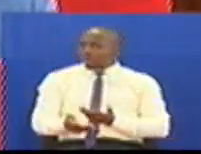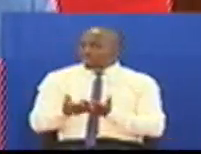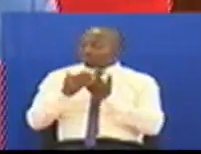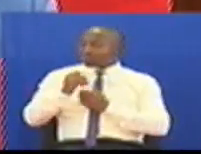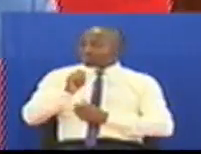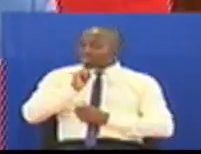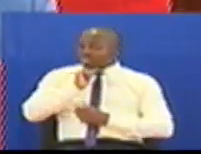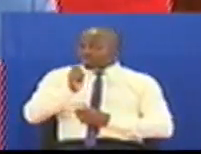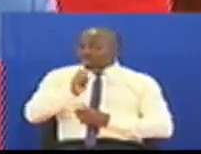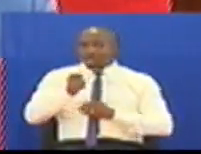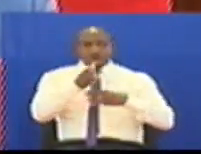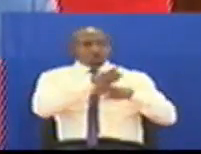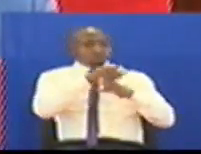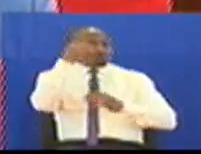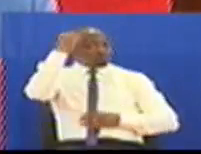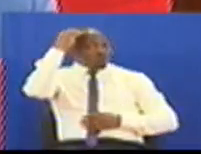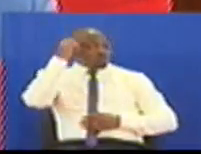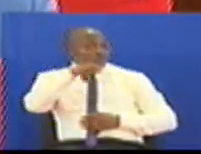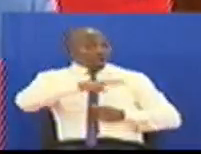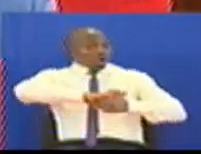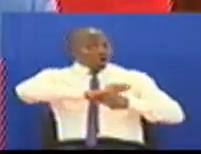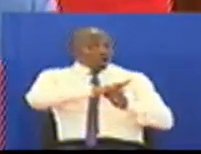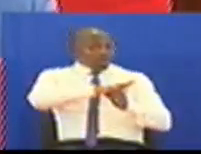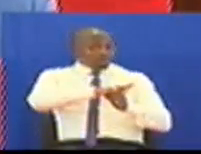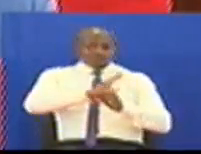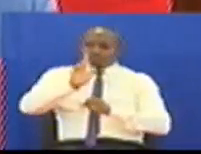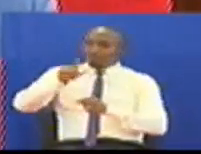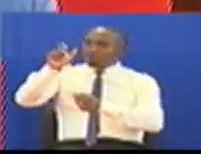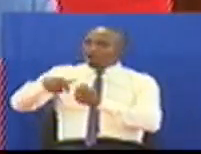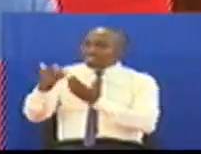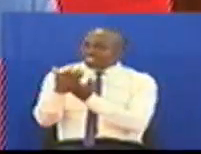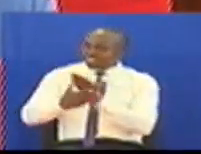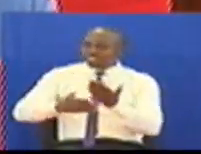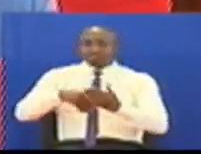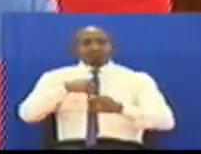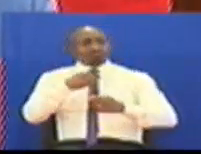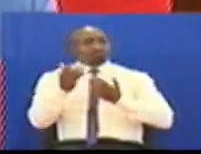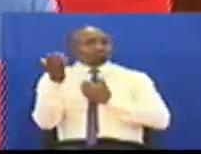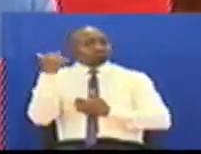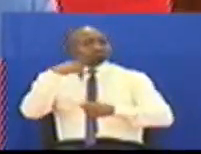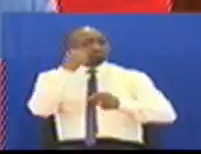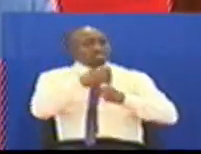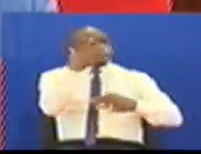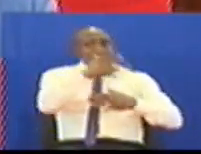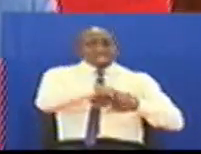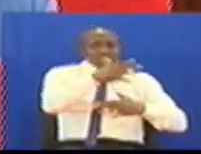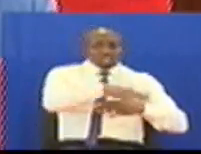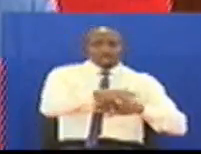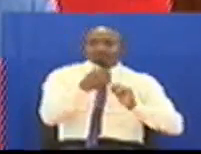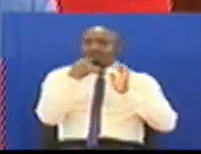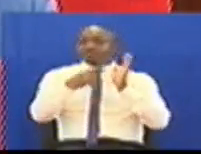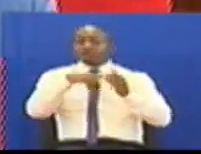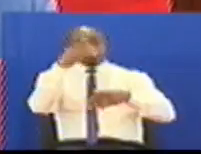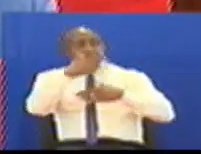wa corona, kuna wananchi wetu wengi ambao walikuwa wanafanya biashara, mfano kama hizi biashara za